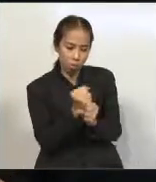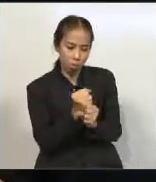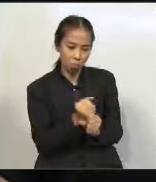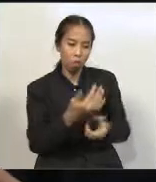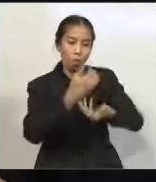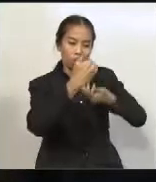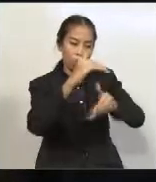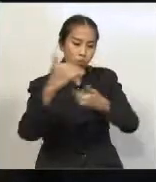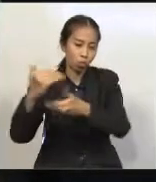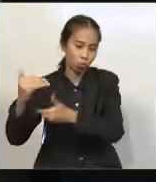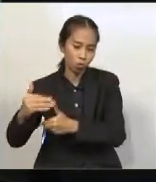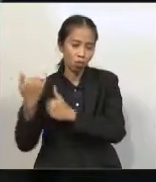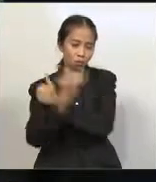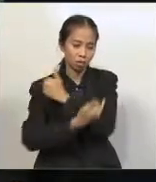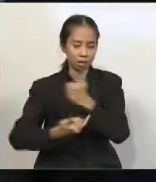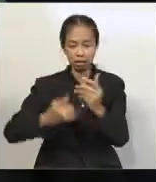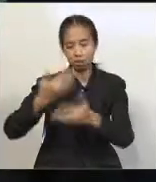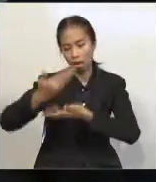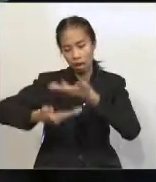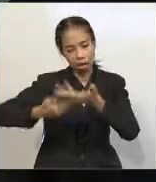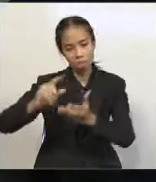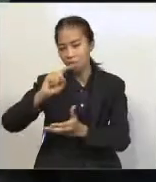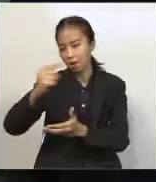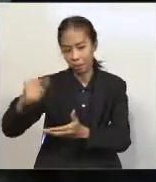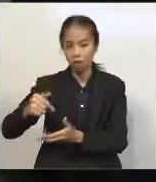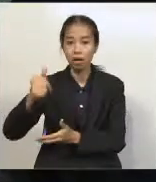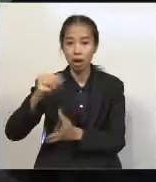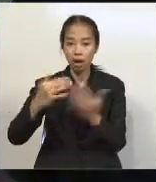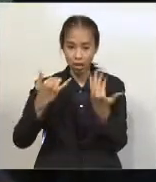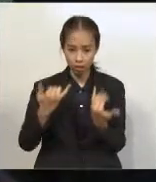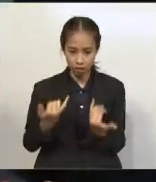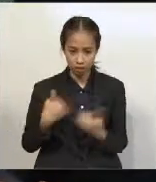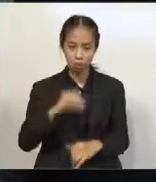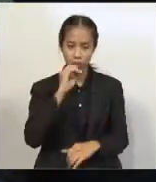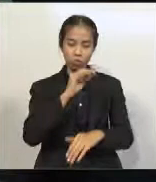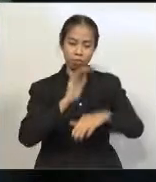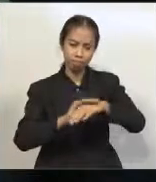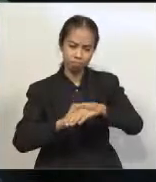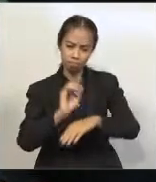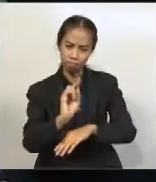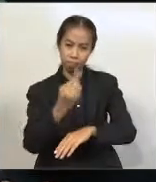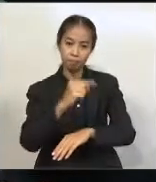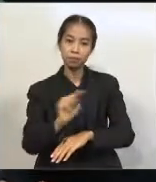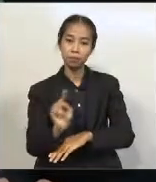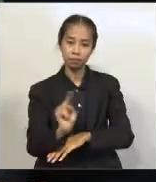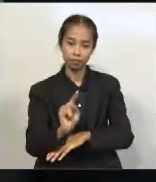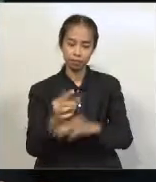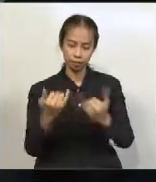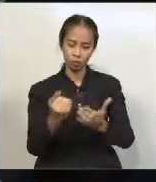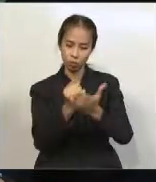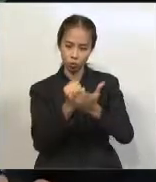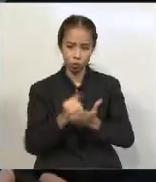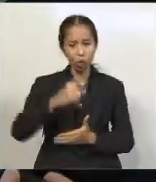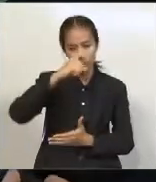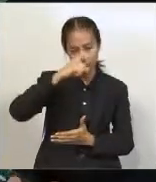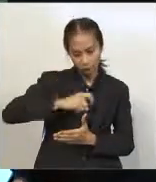าดที่ใหญ่ขึ้นอย่างที่ผมเคยเรียนหลายรอบแต่ว่าก็ขอย้ำอีกครั้งหนึ่งว่าก็จะช่วยประเทศไทยเนี่ยมีต